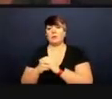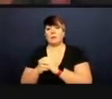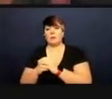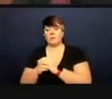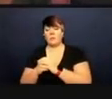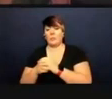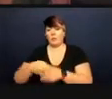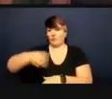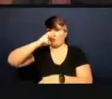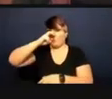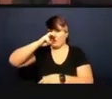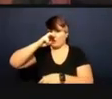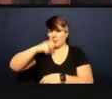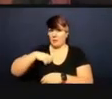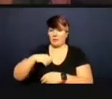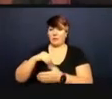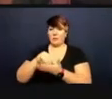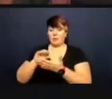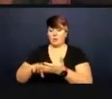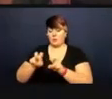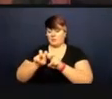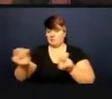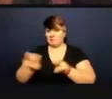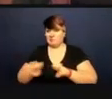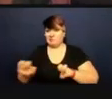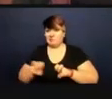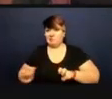tuna kuwa na